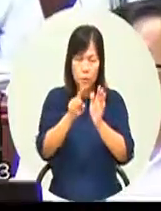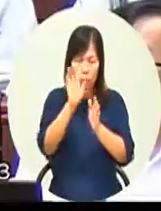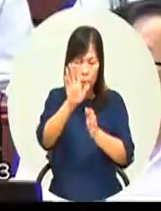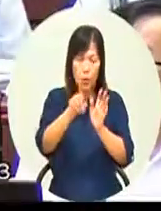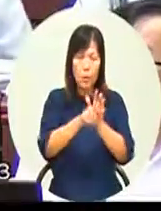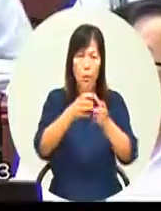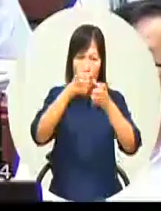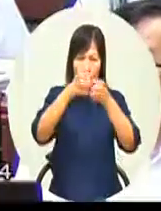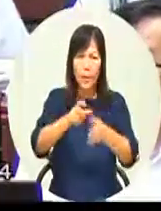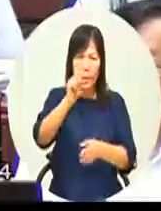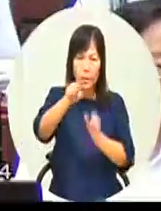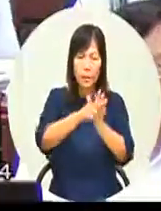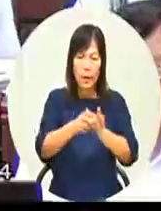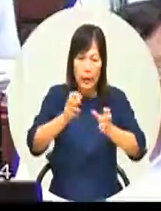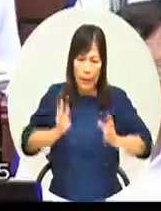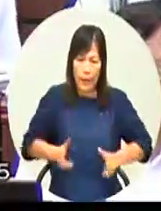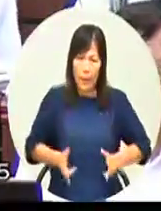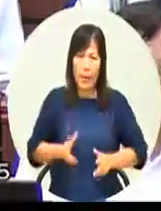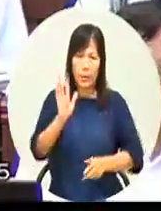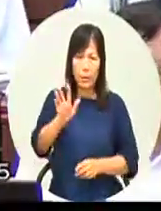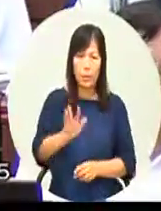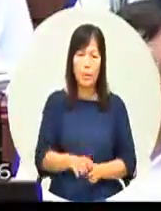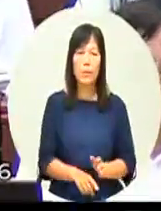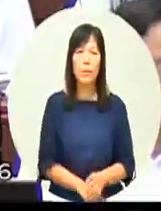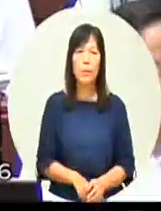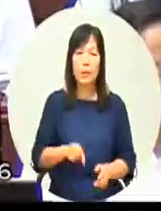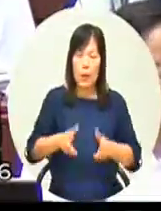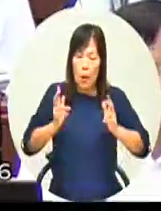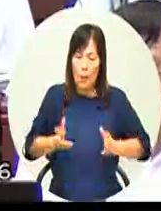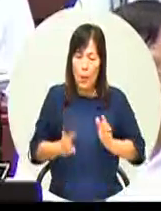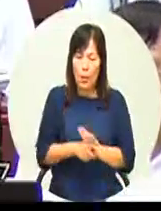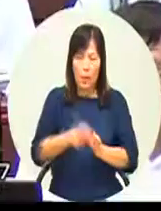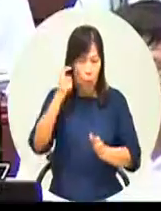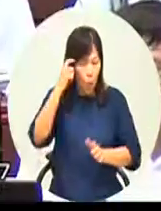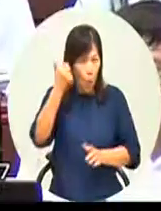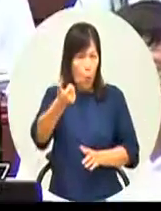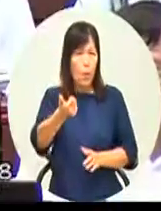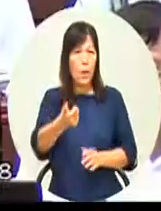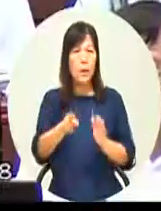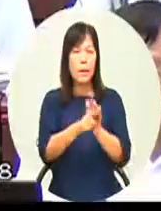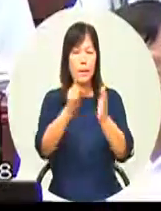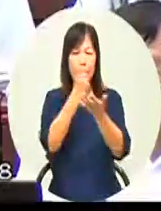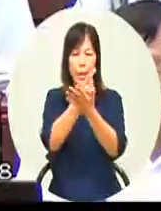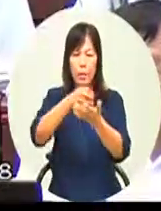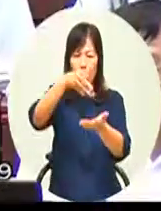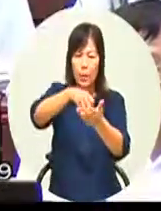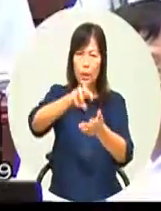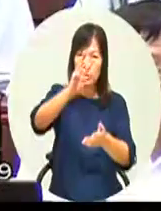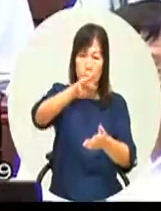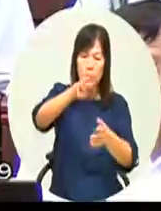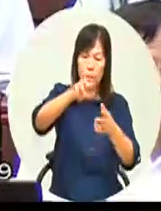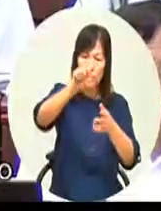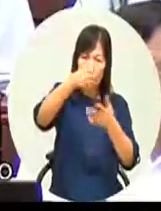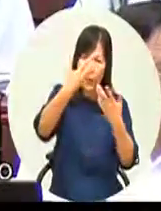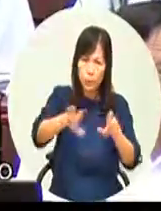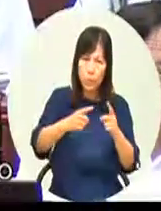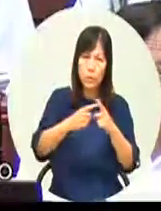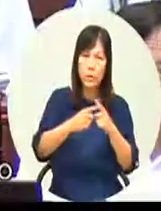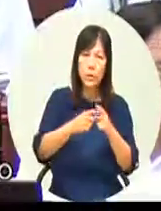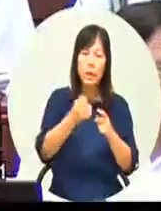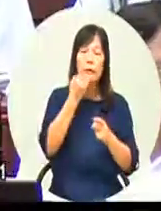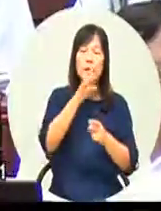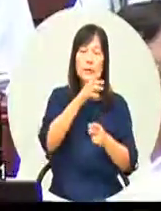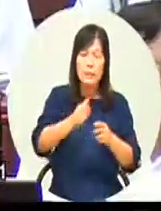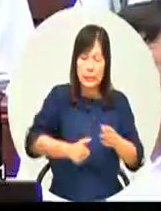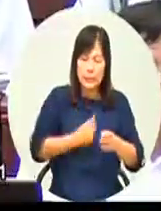个南横的马拉松。那这个南横马拉松呢，效果意外的好，就是他来报名的大概有3500多人，但是现场呢，